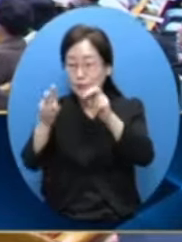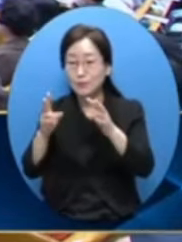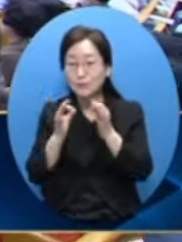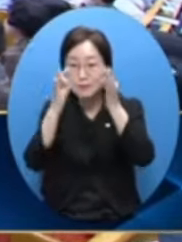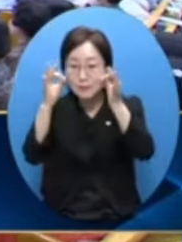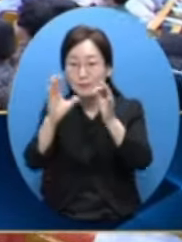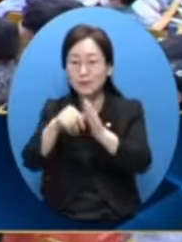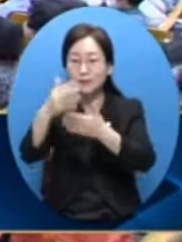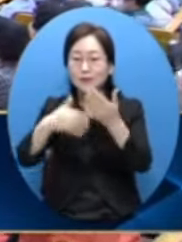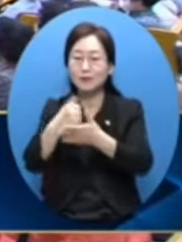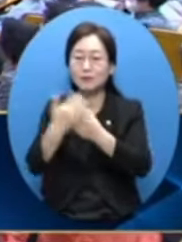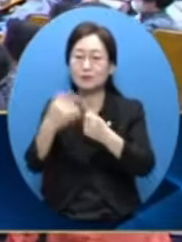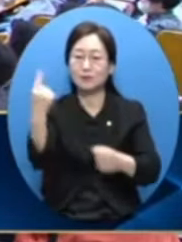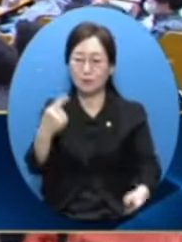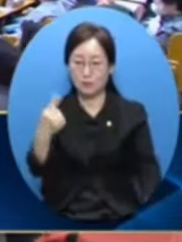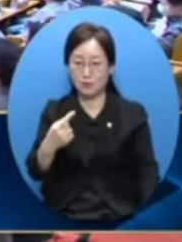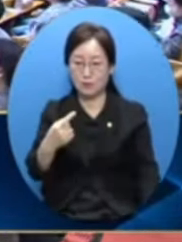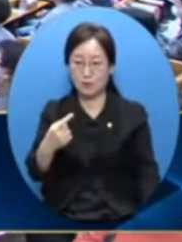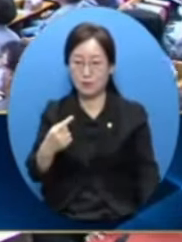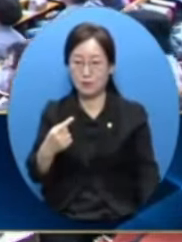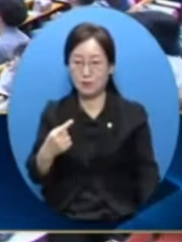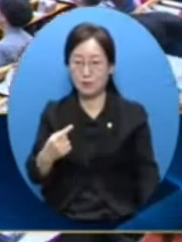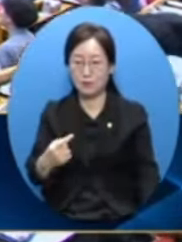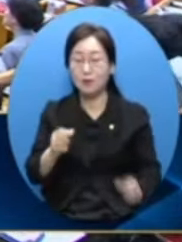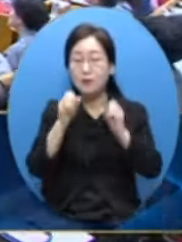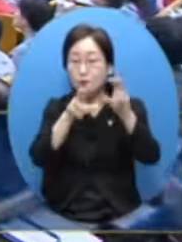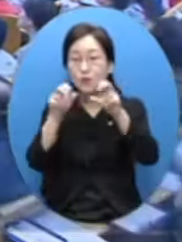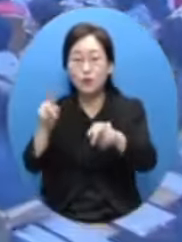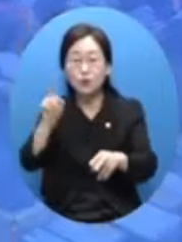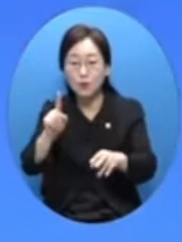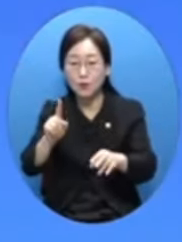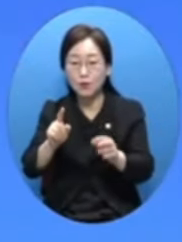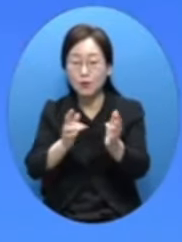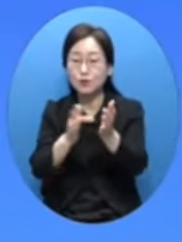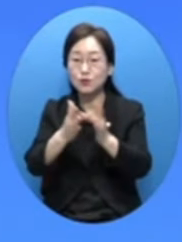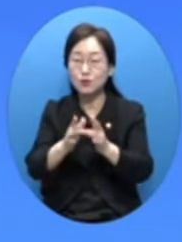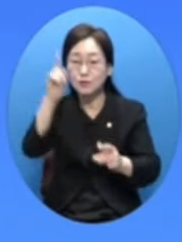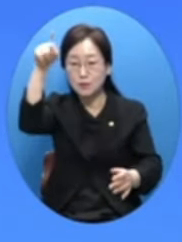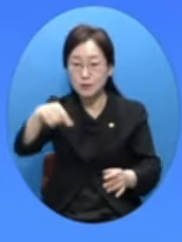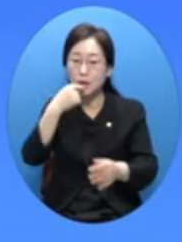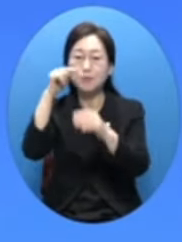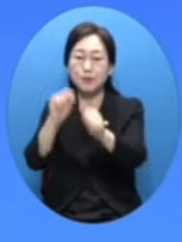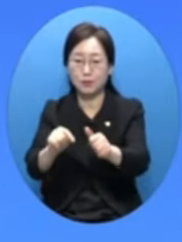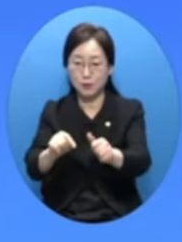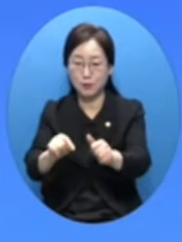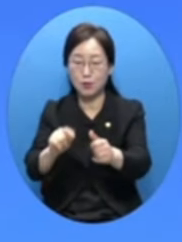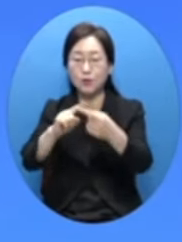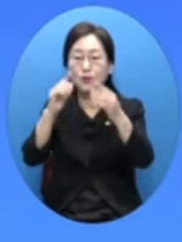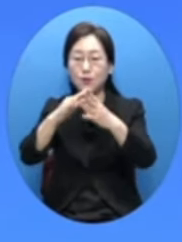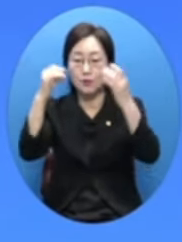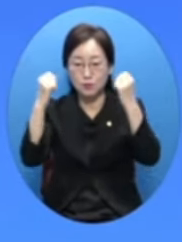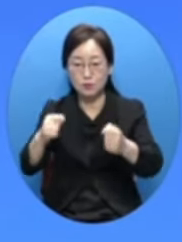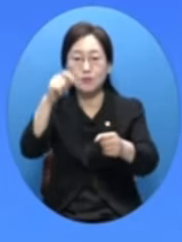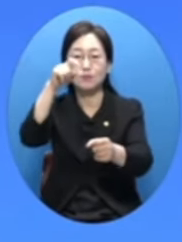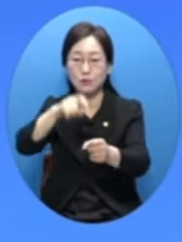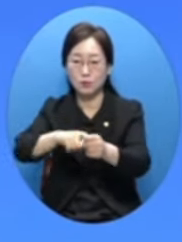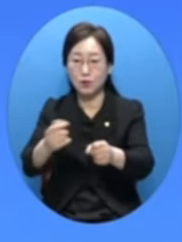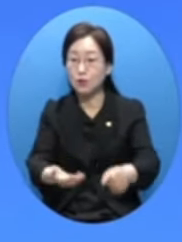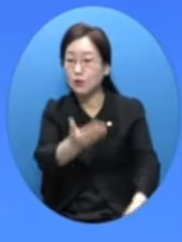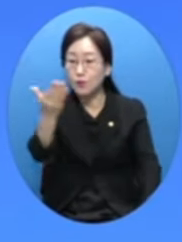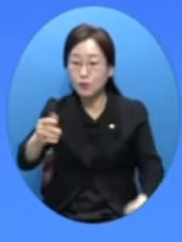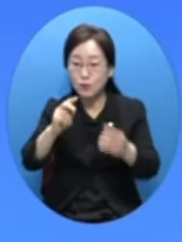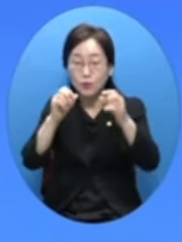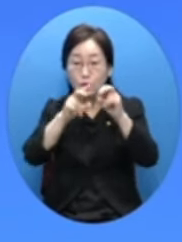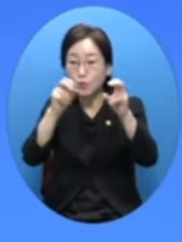때 하나님의 은혜가 임하게 되는 것입니다. 선교는 예수님의 지상명령이요 교회 존재 목적입니다. 여러분, 교회가 선교하지